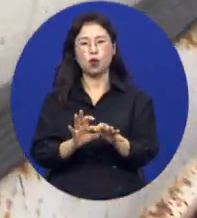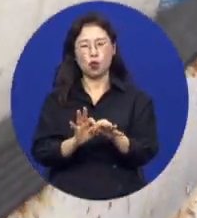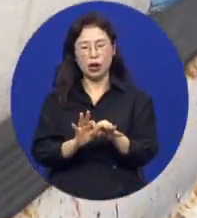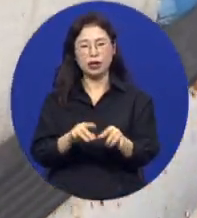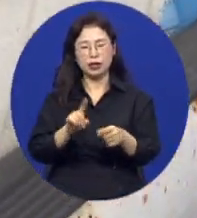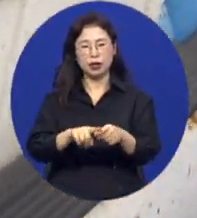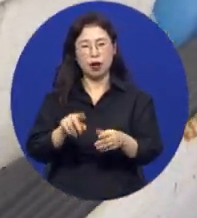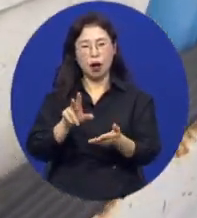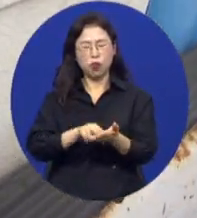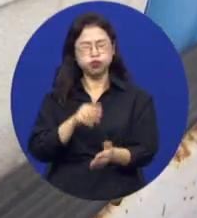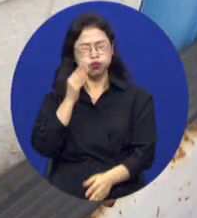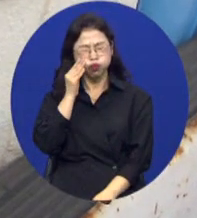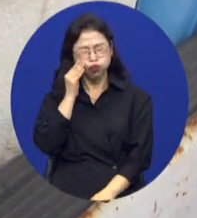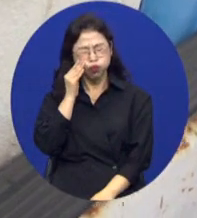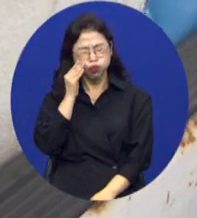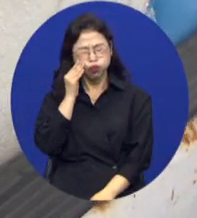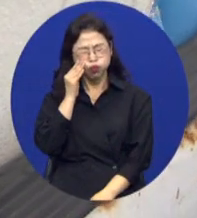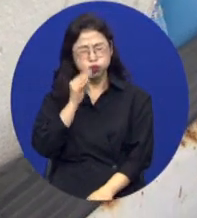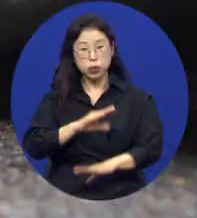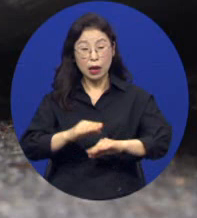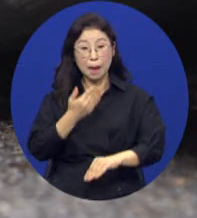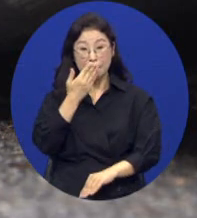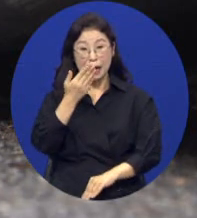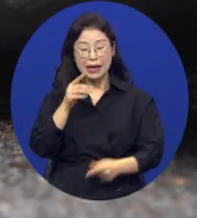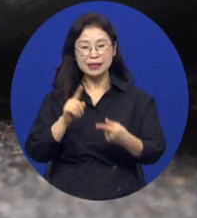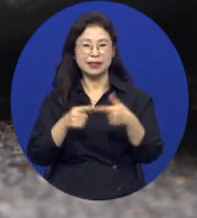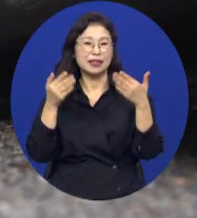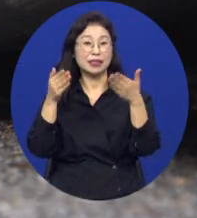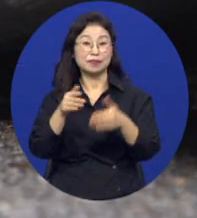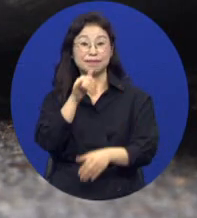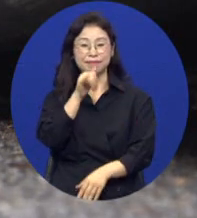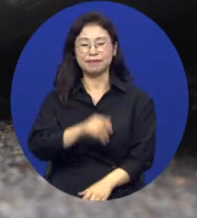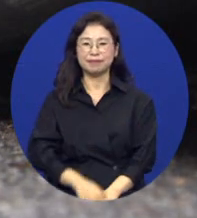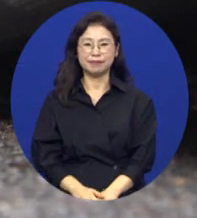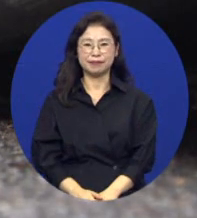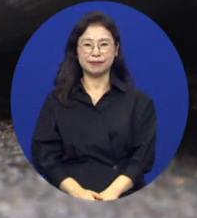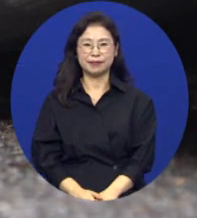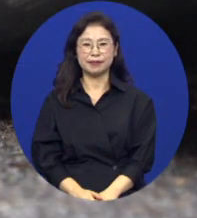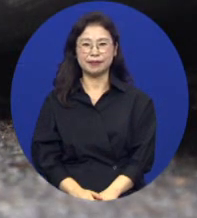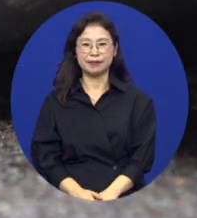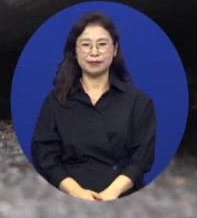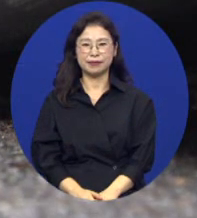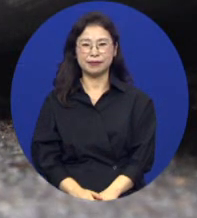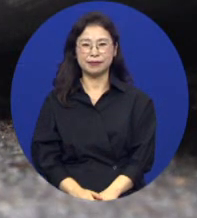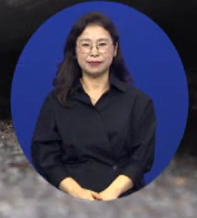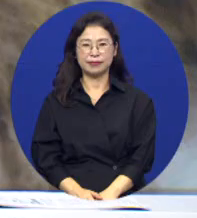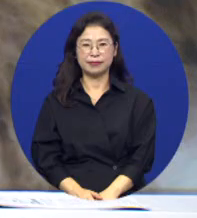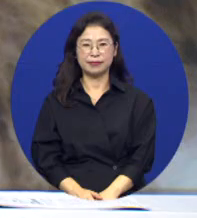해묵은 문제가 해결될 수 있을지 주목됩니다 MBC 뉴스 이소연입니다